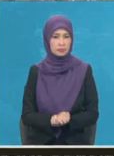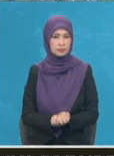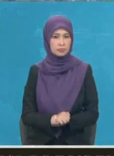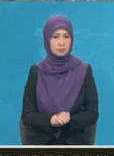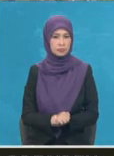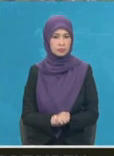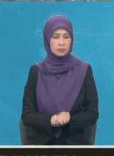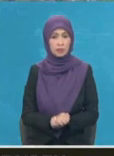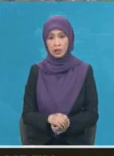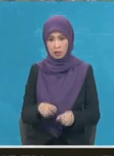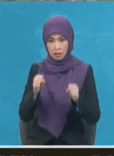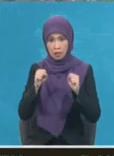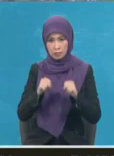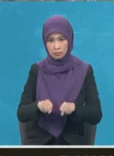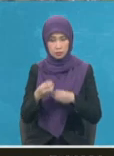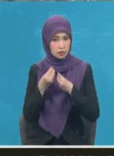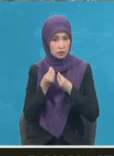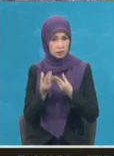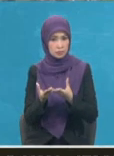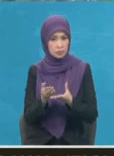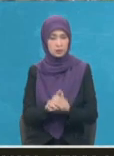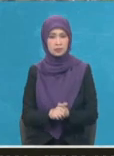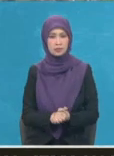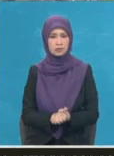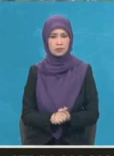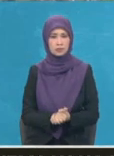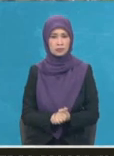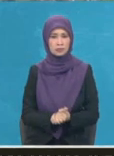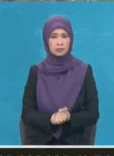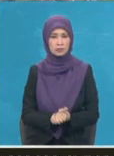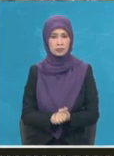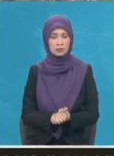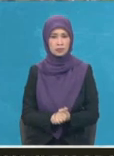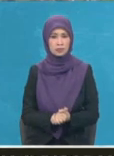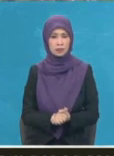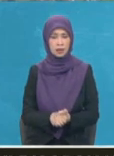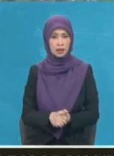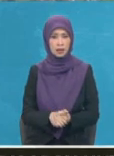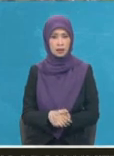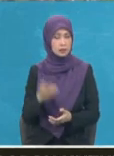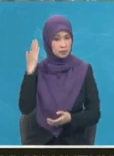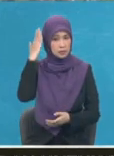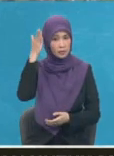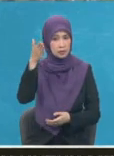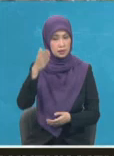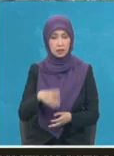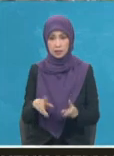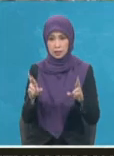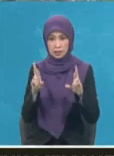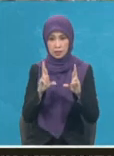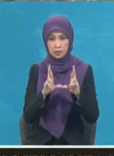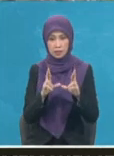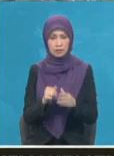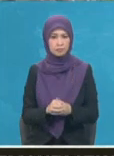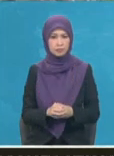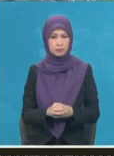kan apa itu pengalaman belajar-pelajar di sana yang mana ia adalah buat